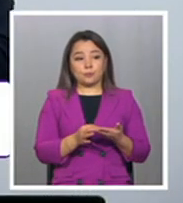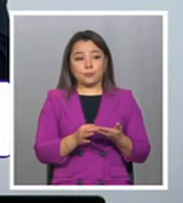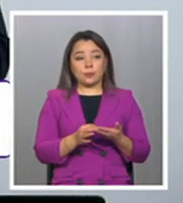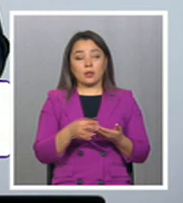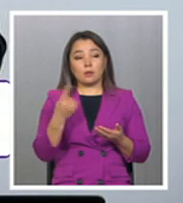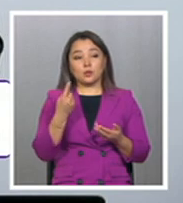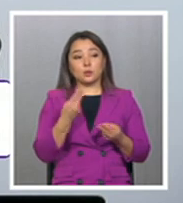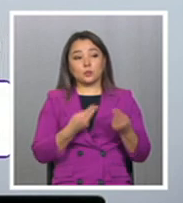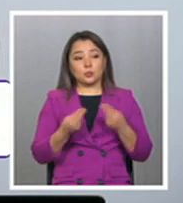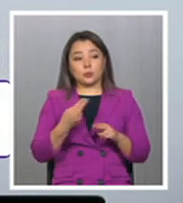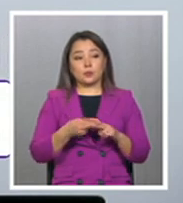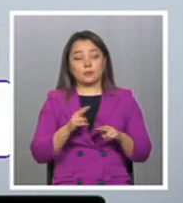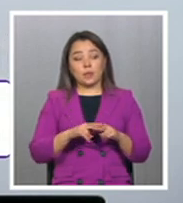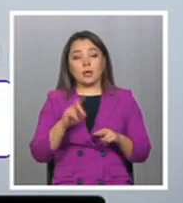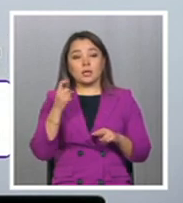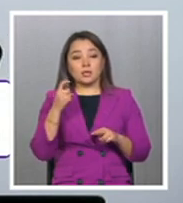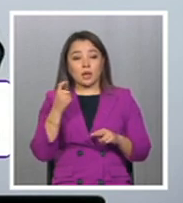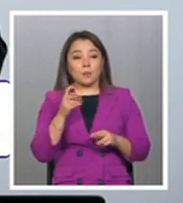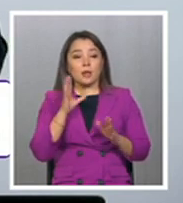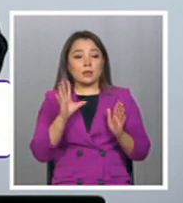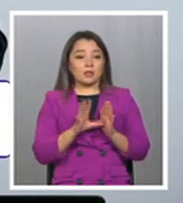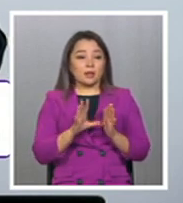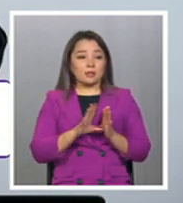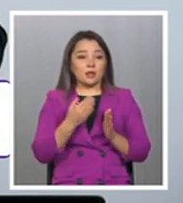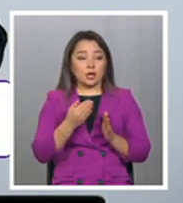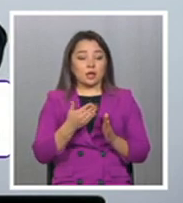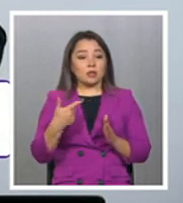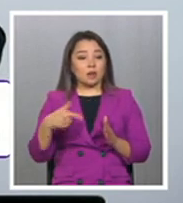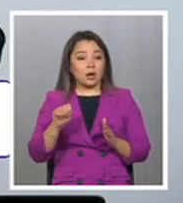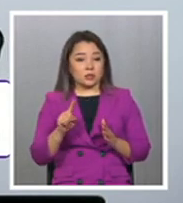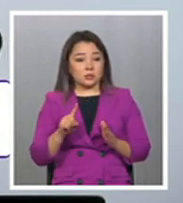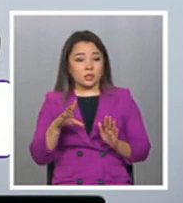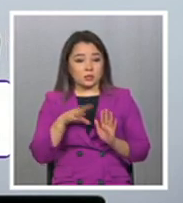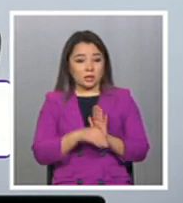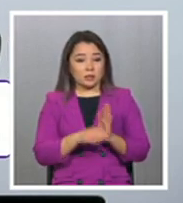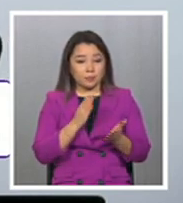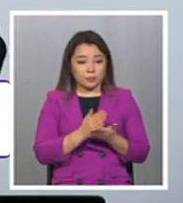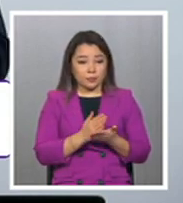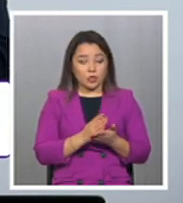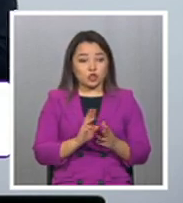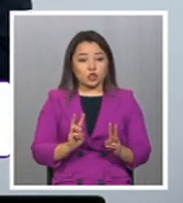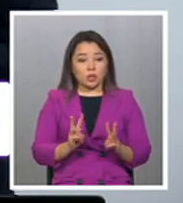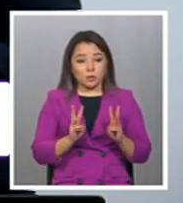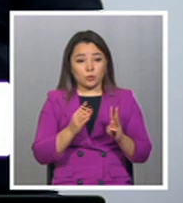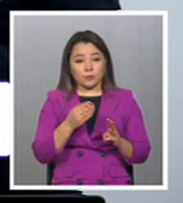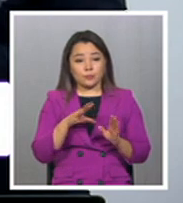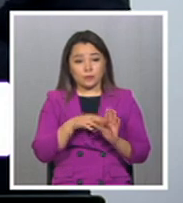Бірінші суретте химиялық энергияға, яғни газдың жануы жатады.